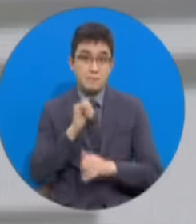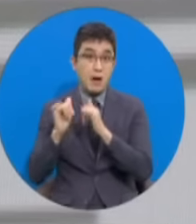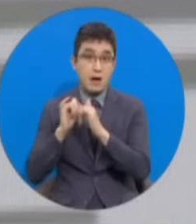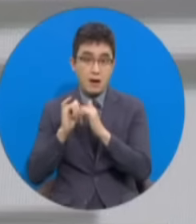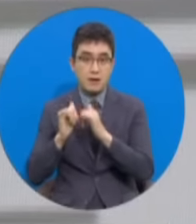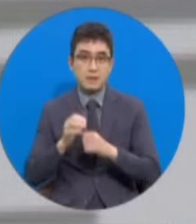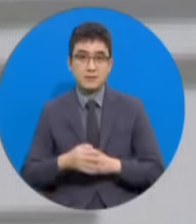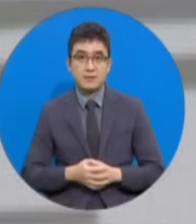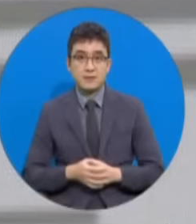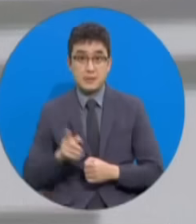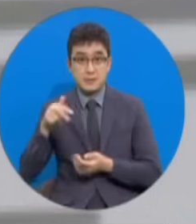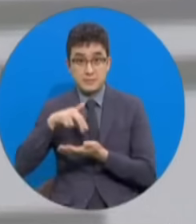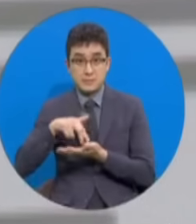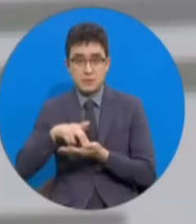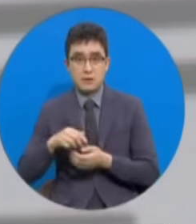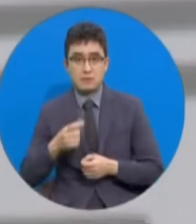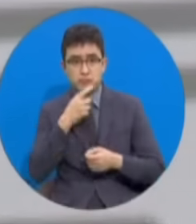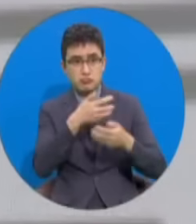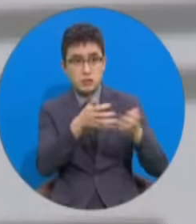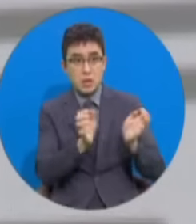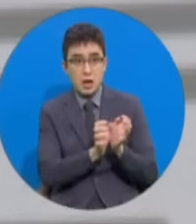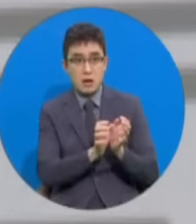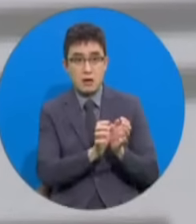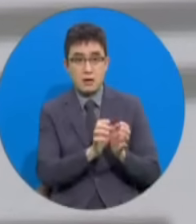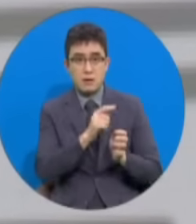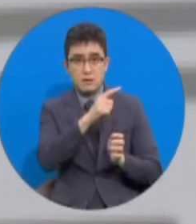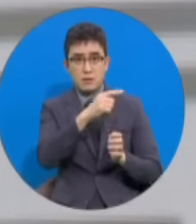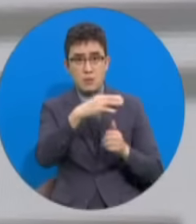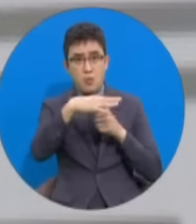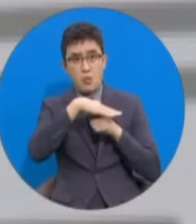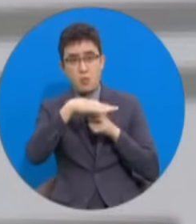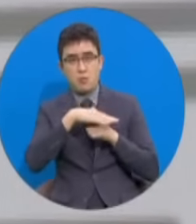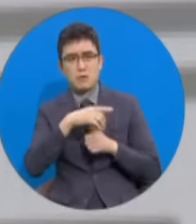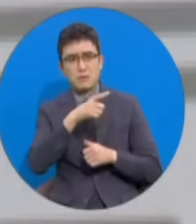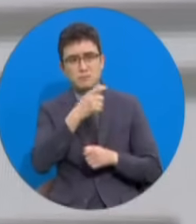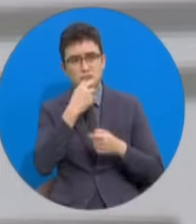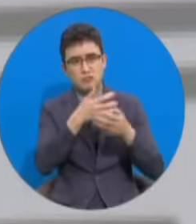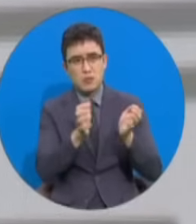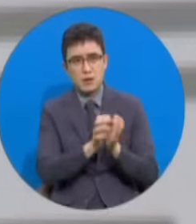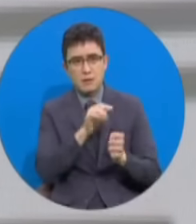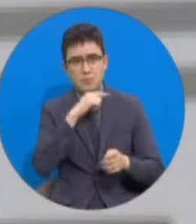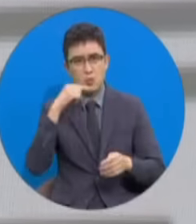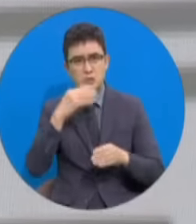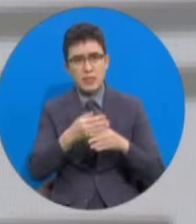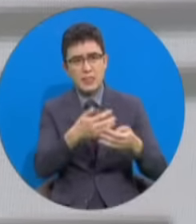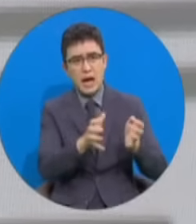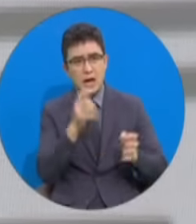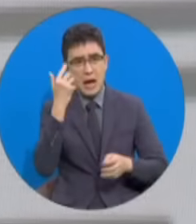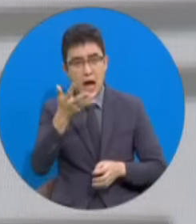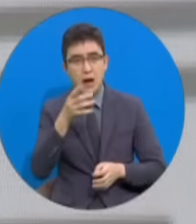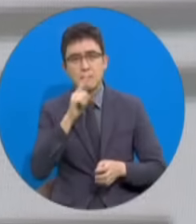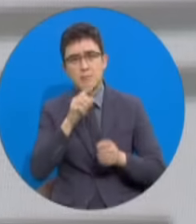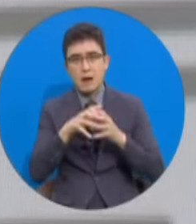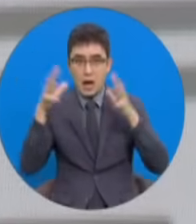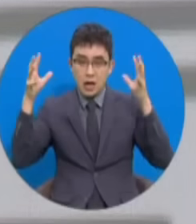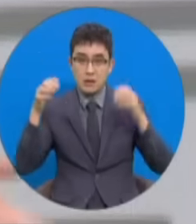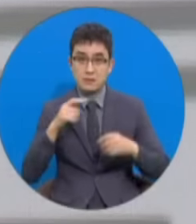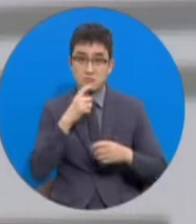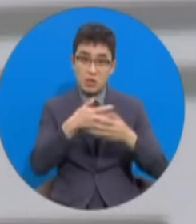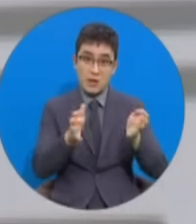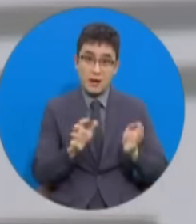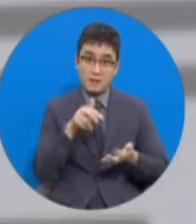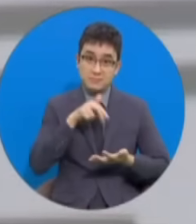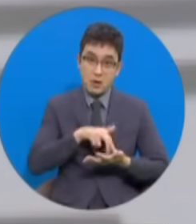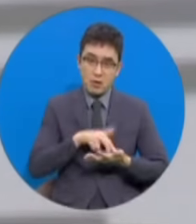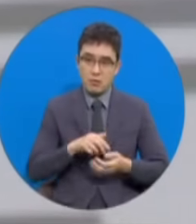지도부의 경고에 대해서 민주당이 무슨 공산당이냐라고 일침을 가했죠. 화제가 되고 있습니다. 이 발언을 두고 민주당